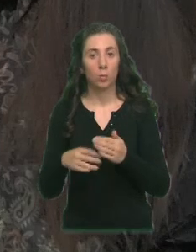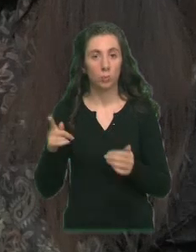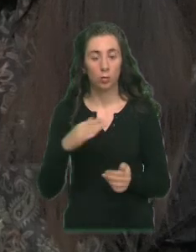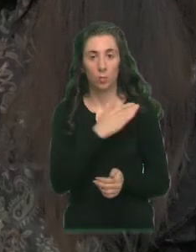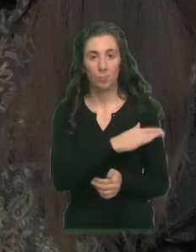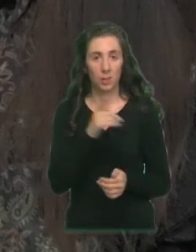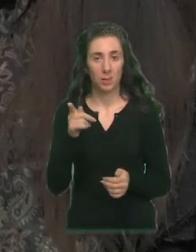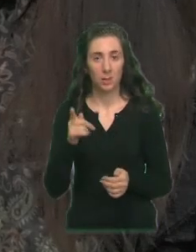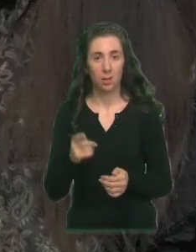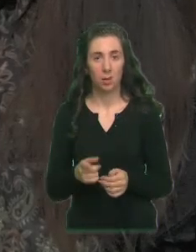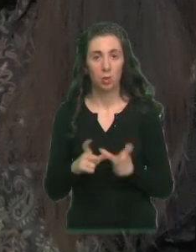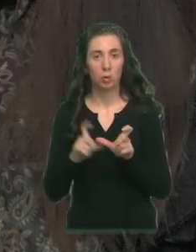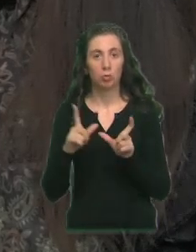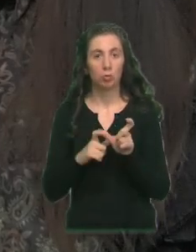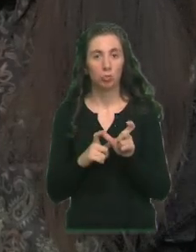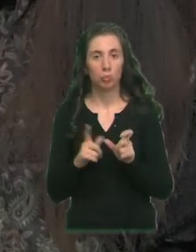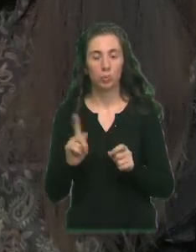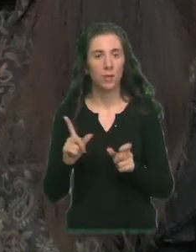pomoćnik ministra